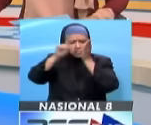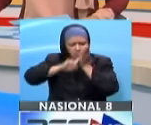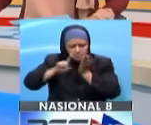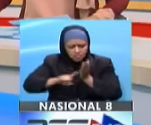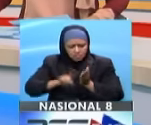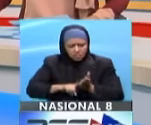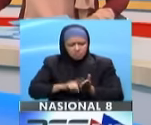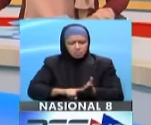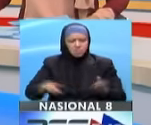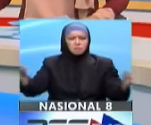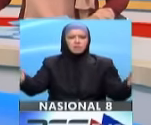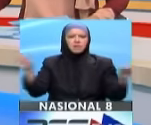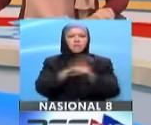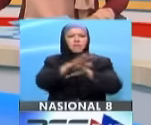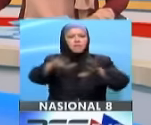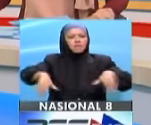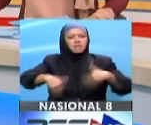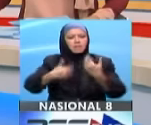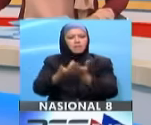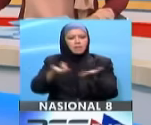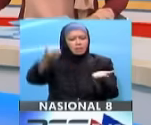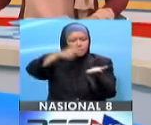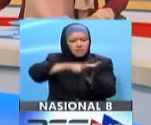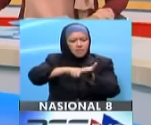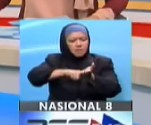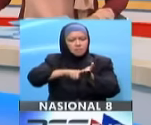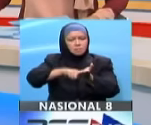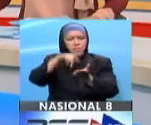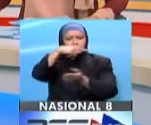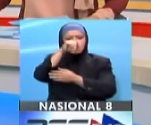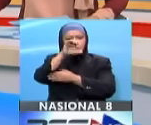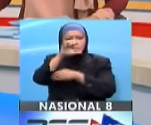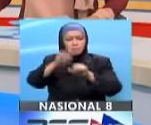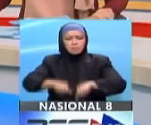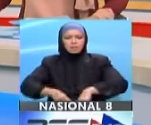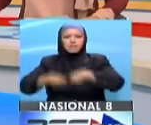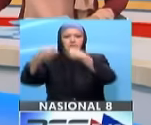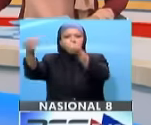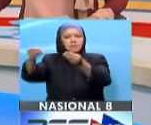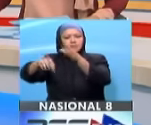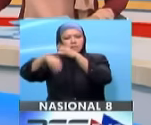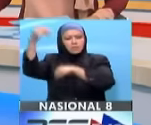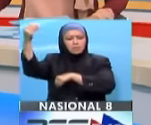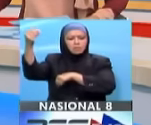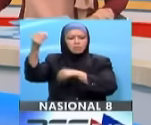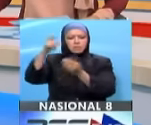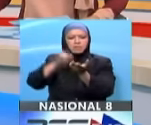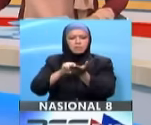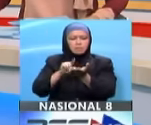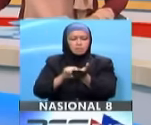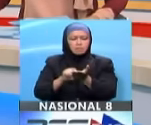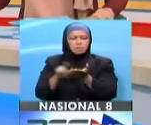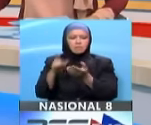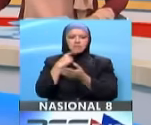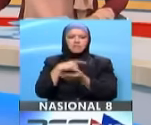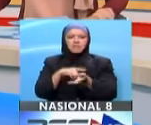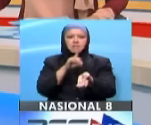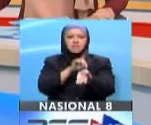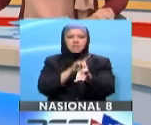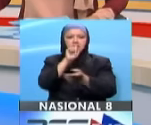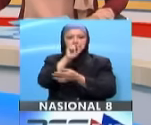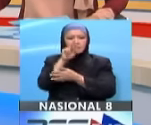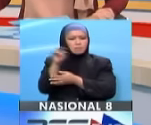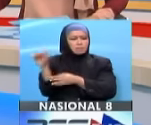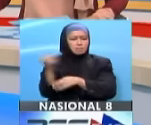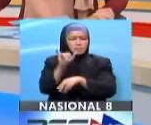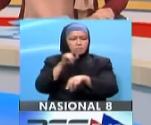PAC kepada media asing. Dalam membuat gesaan itu, One Malaysia Development Berhad, 1MDB, menerusi kenyataan berkata Dr. Tan pada